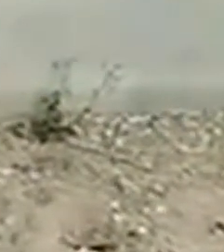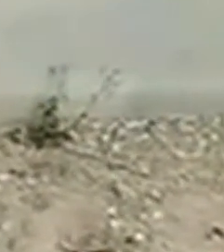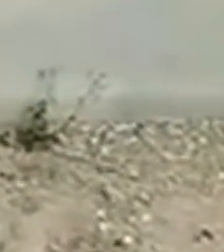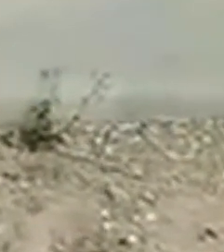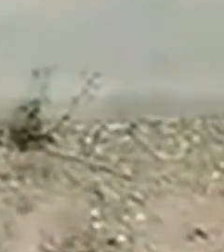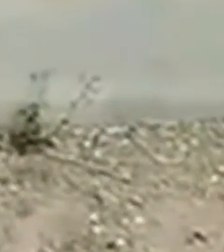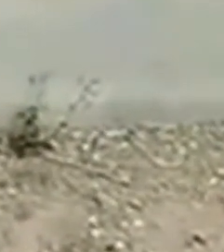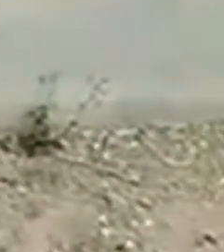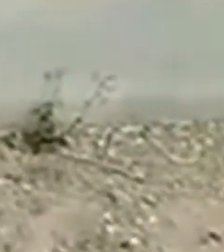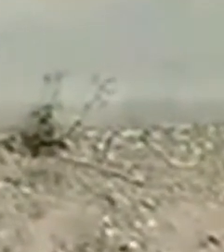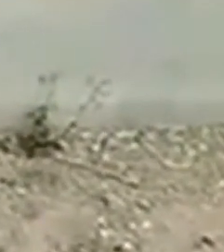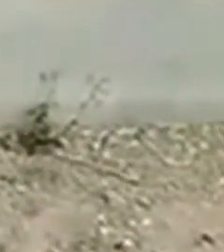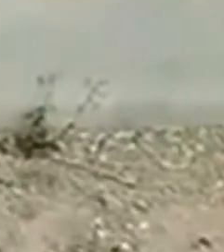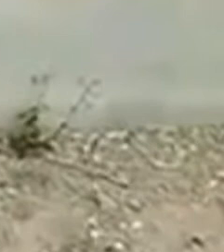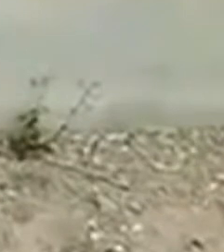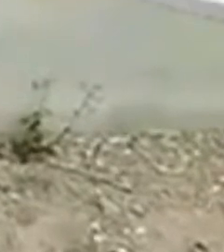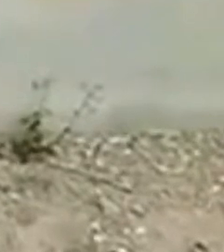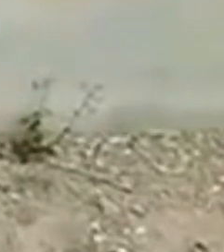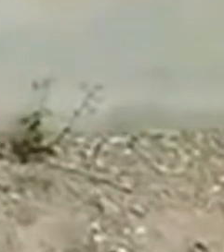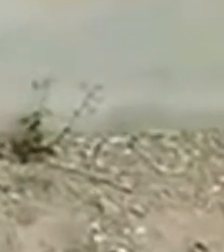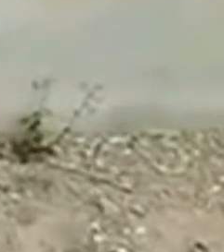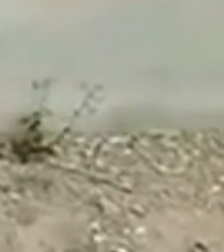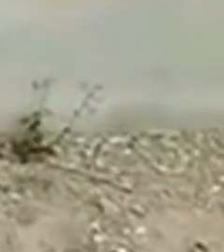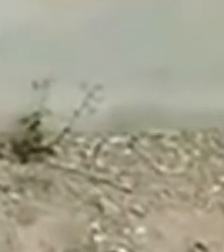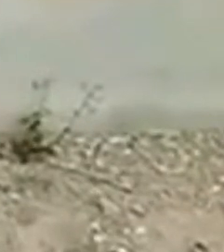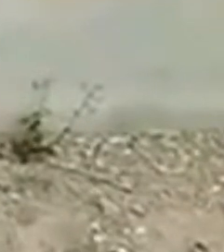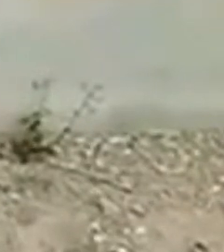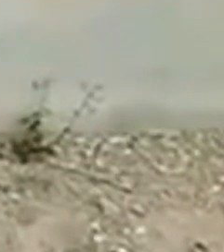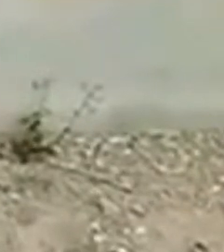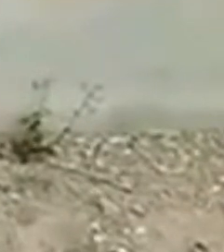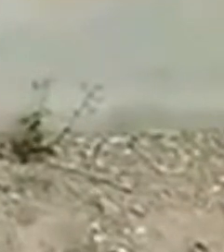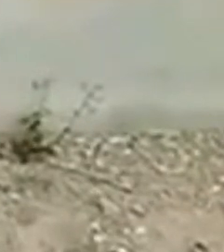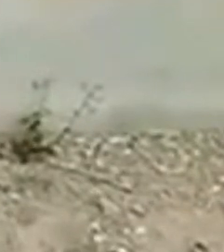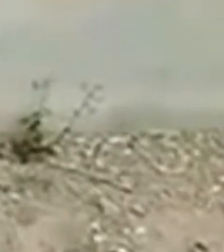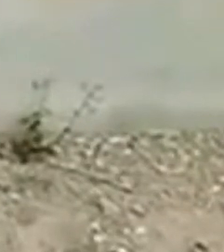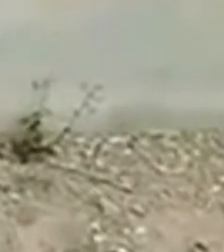จะจุ๊บอมอกเอาไว้ปกคือคนที่รักเราปลอดจะพักรักเรียน